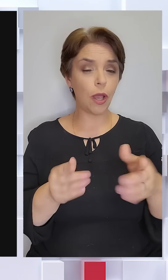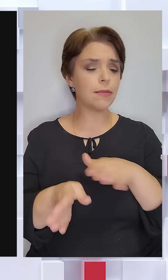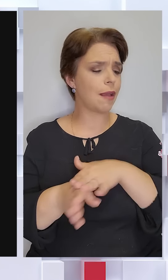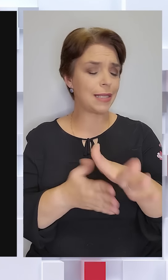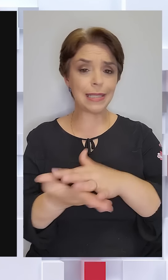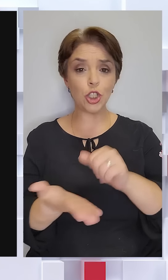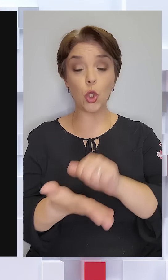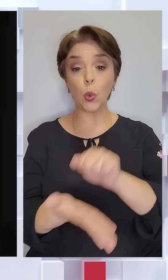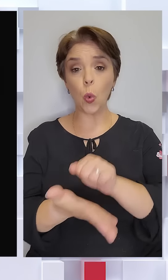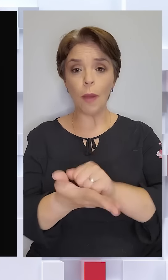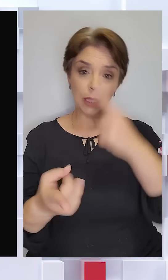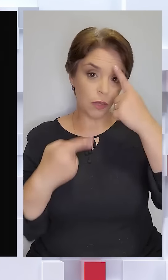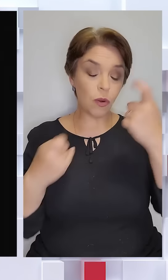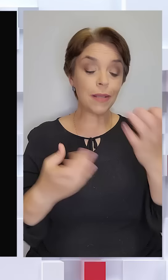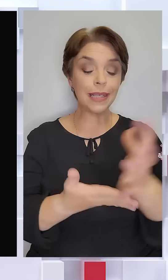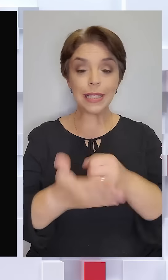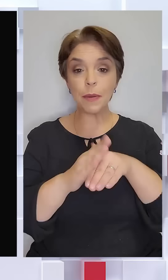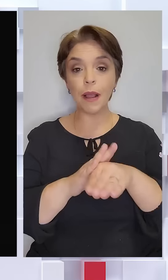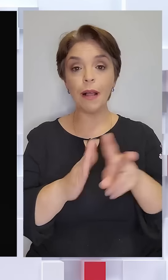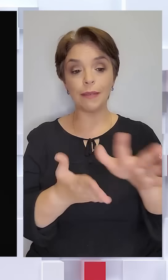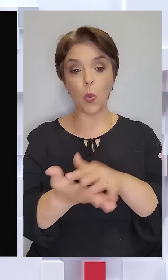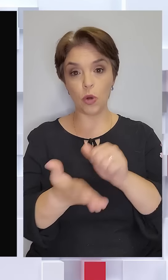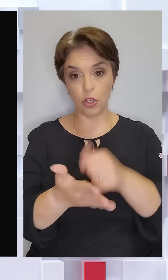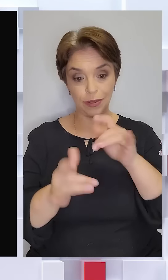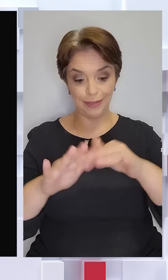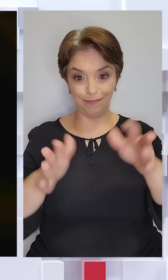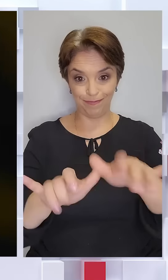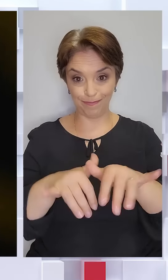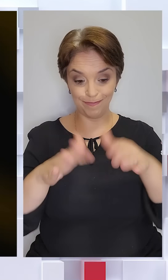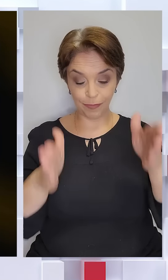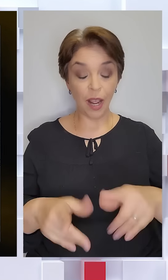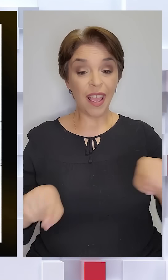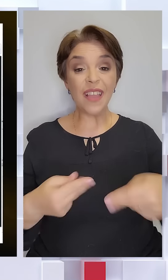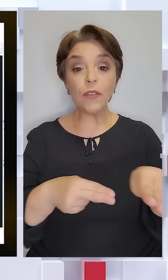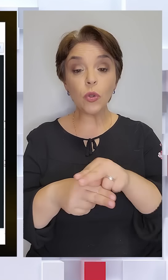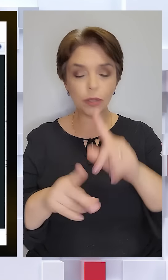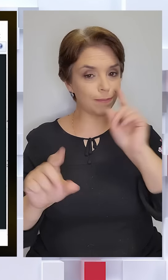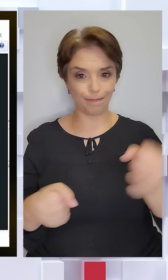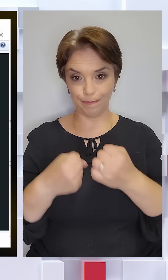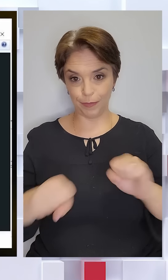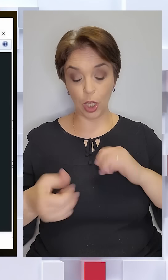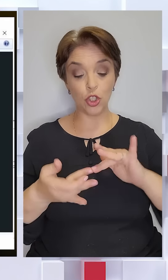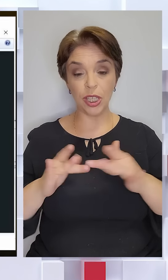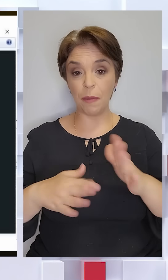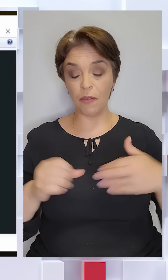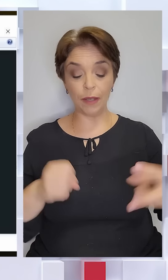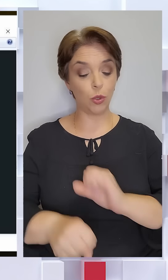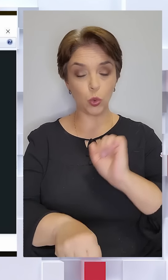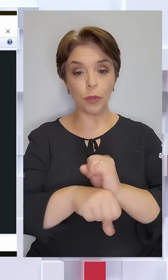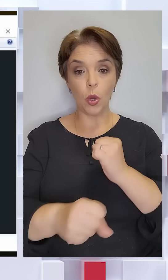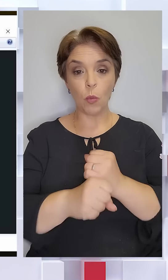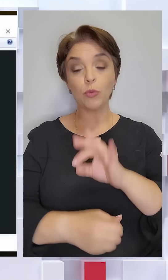геть знищені документи і дані, які зберігали на уражених серверах. І відновити їх вже неможливо. Наші кіберфахівці зупинили